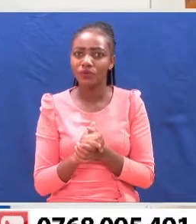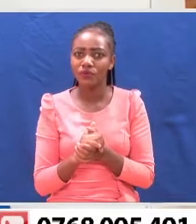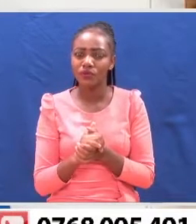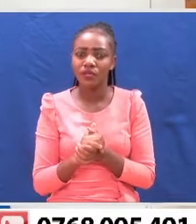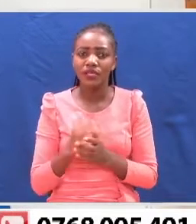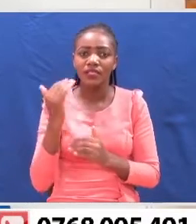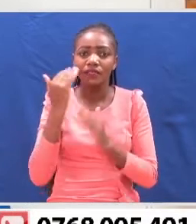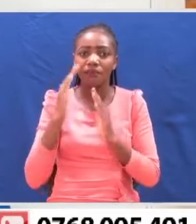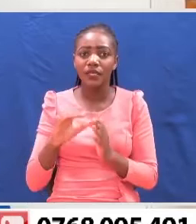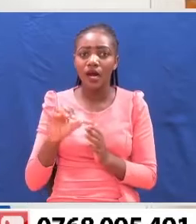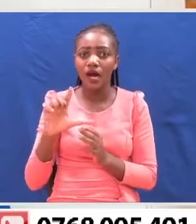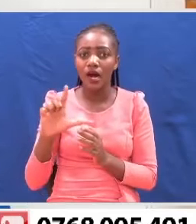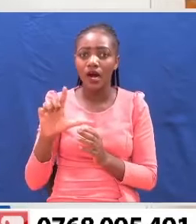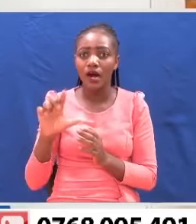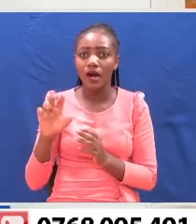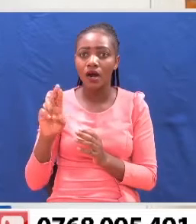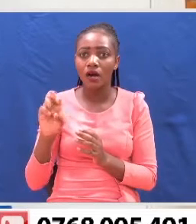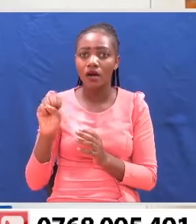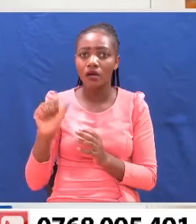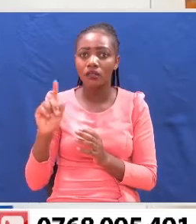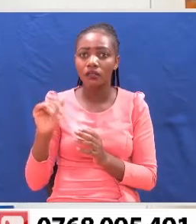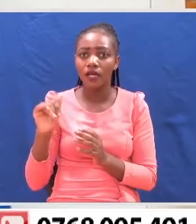Speaker Lusaka ni imekuwa speaker tangu